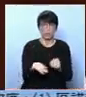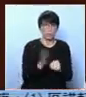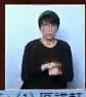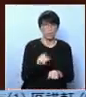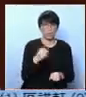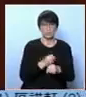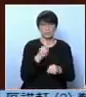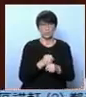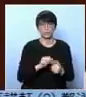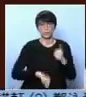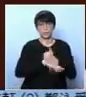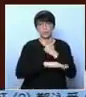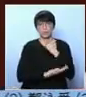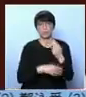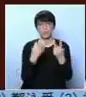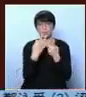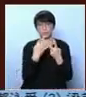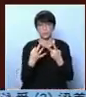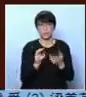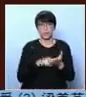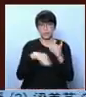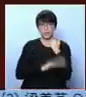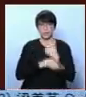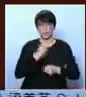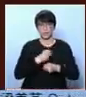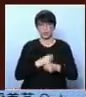哋嘅工作。但基本法23條嘅立法工作，我嘅立場